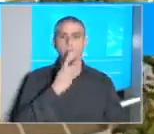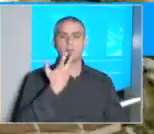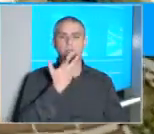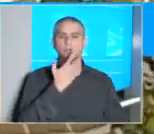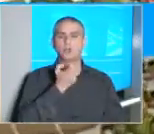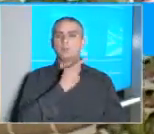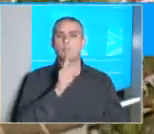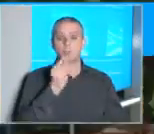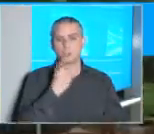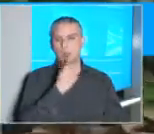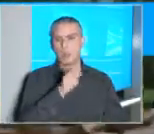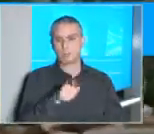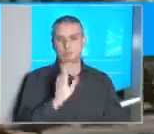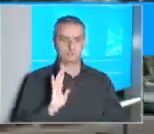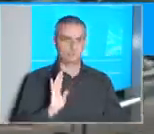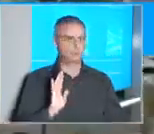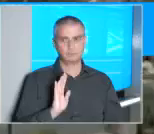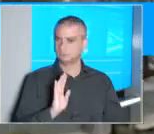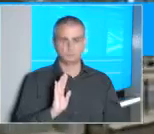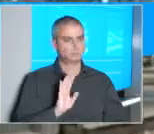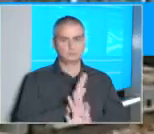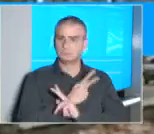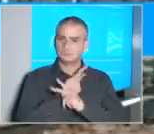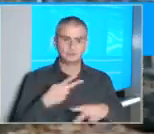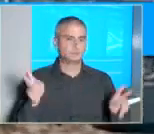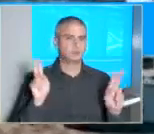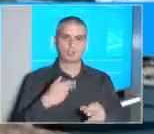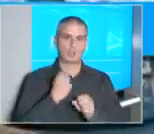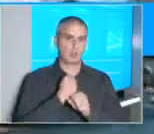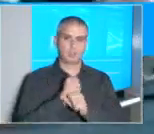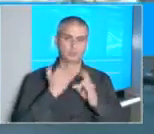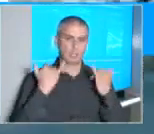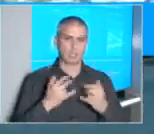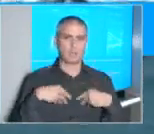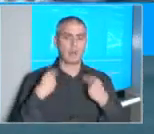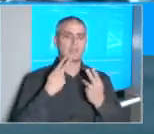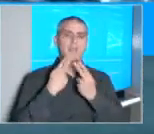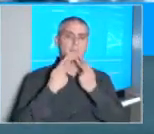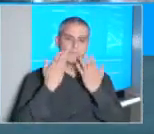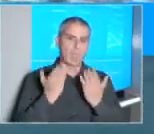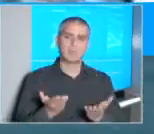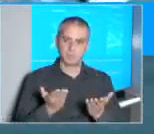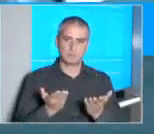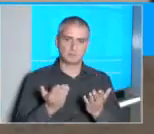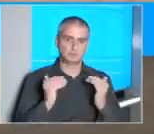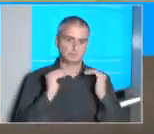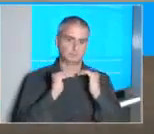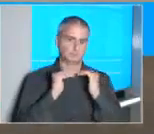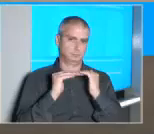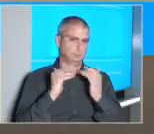230 מיליון שקל להגיד את מה שהם אומרים. אין שום מסוגלות היום לתת מענה